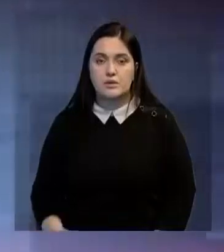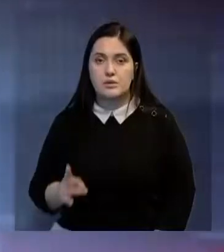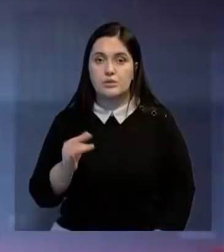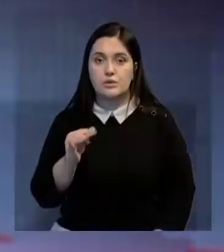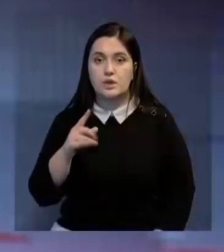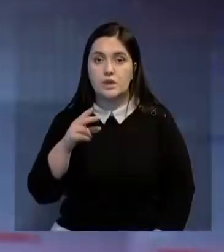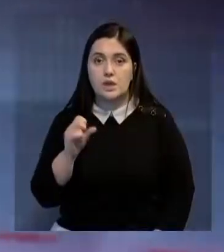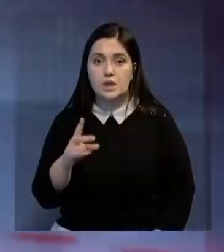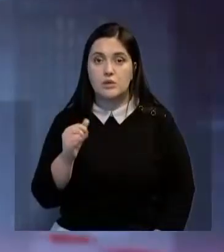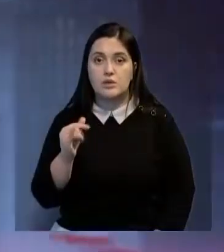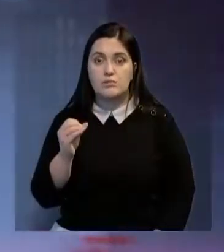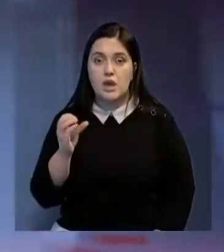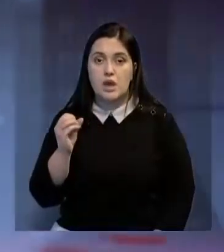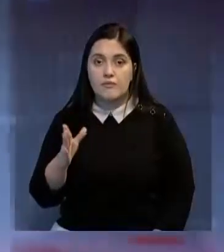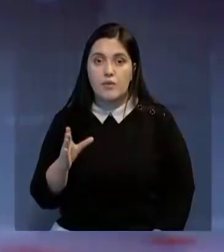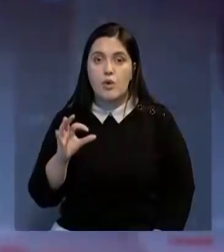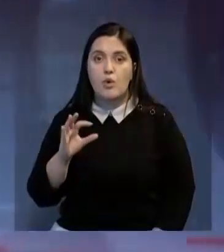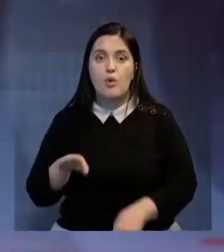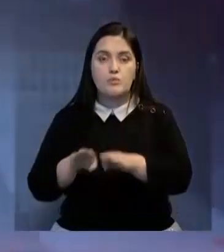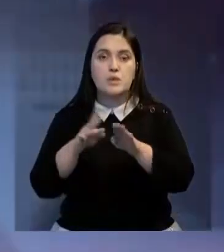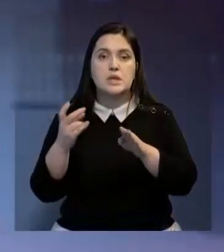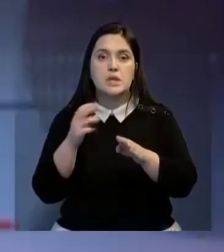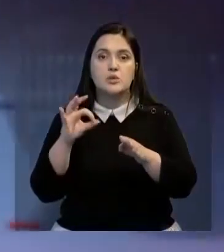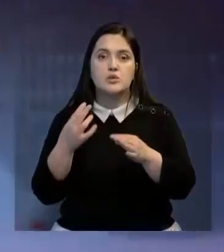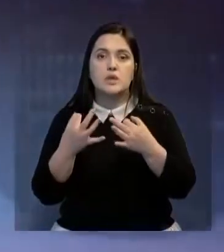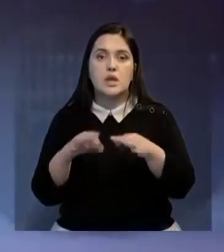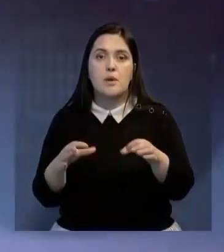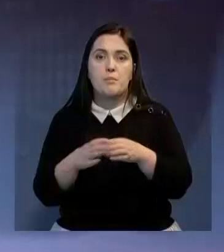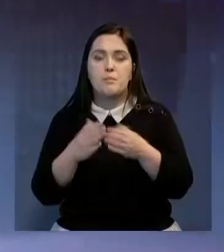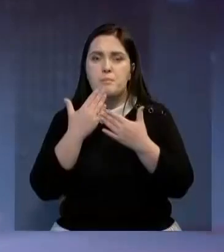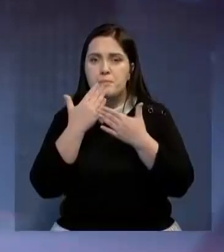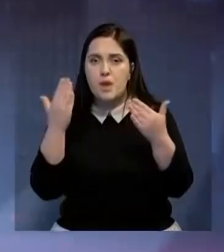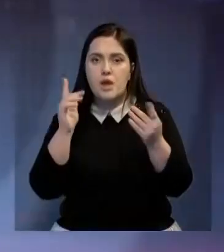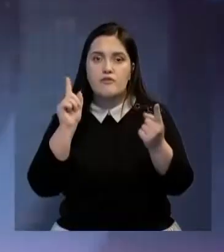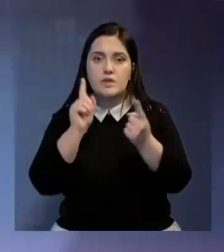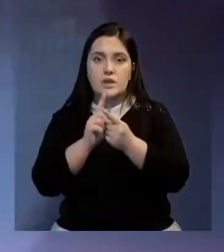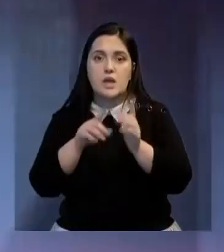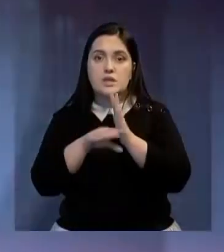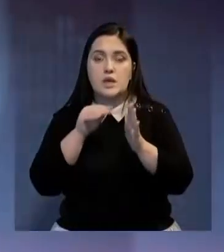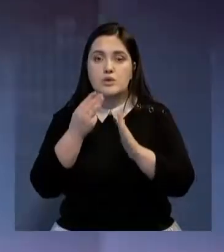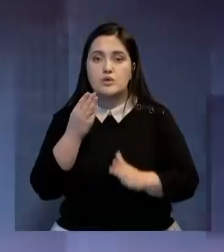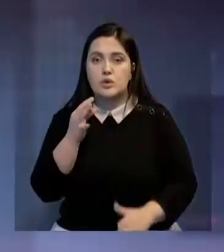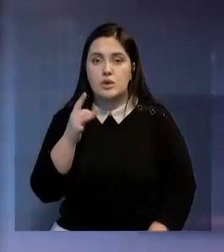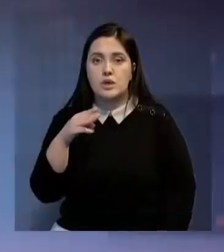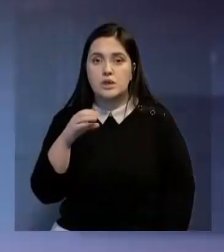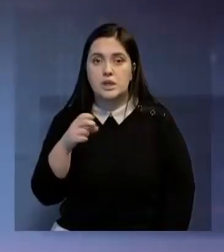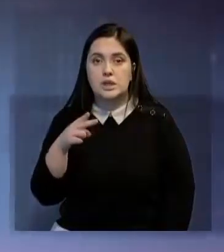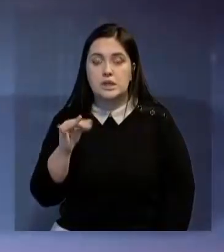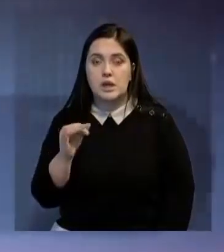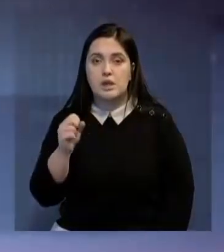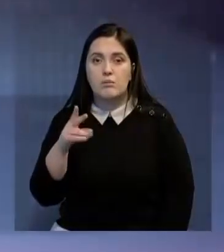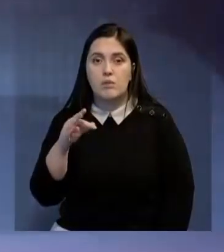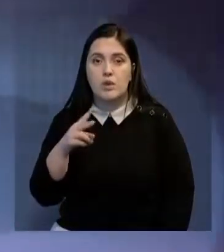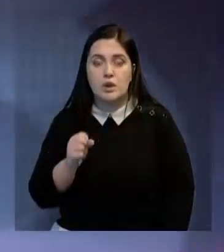Нурлан Оисбаев, кандидат от Общенациональной социал-демократической партии, провел последнюю встречу с потенциальными избирателями в Шортандинском районе Акмулинской